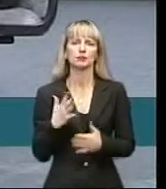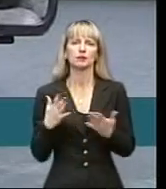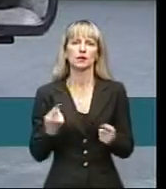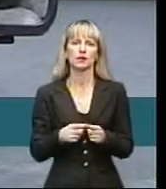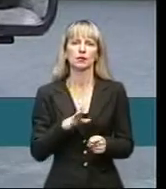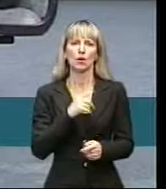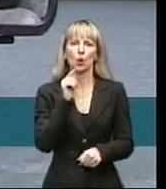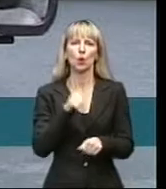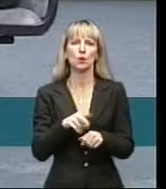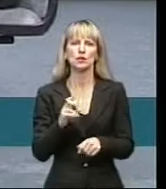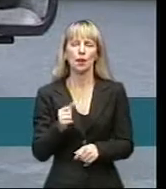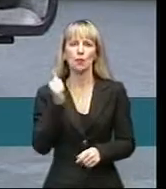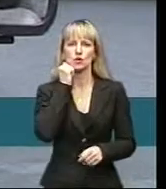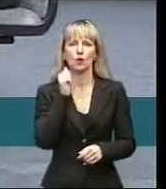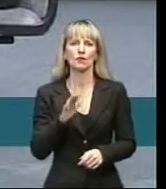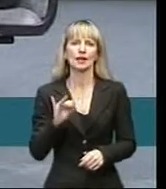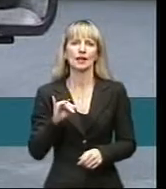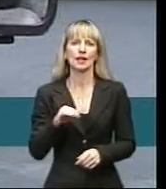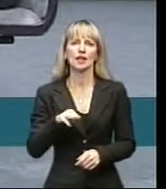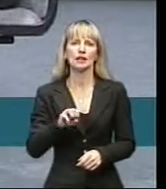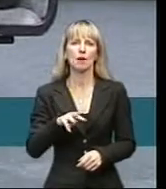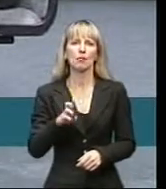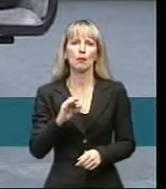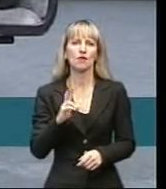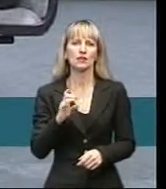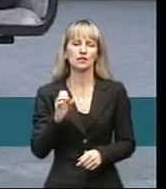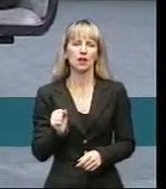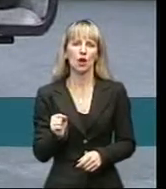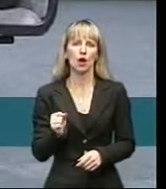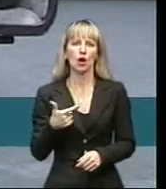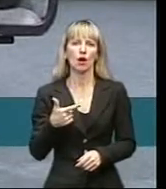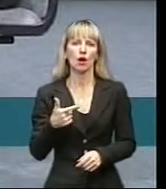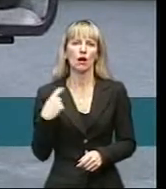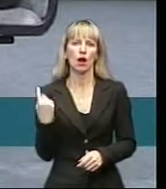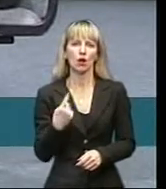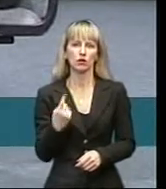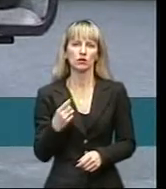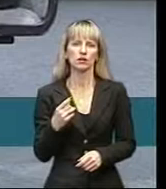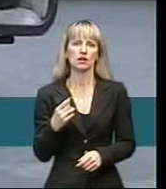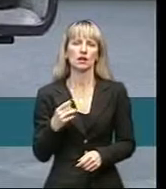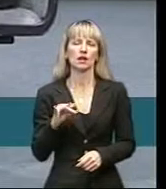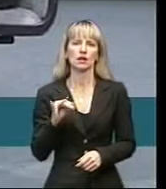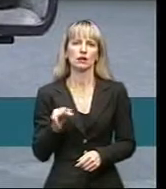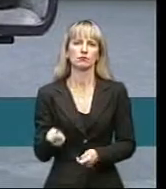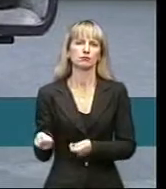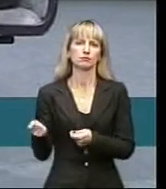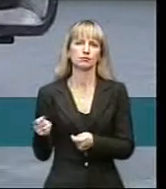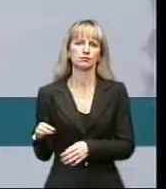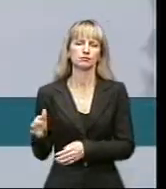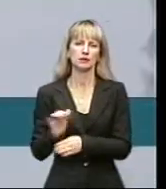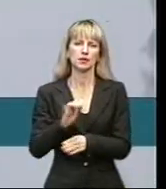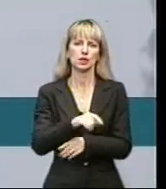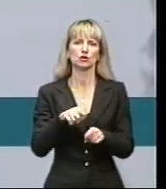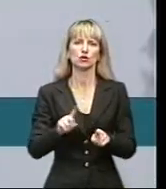була Курська, Московська, Тамбовська губернії, із Ростовського краю присилали спеціально для того, щоб поставити кордони.